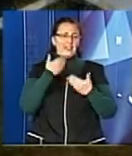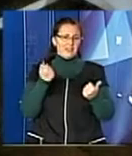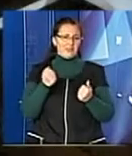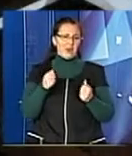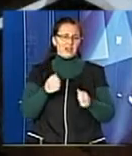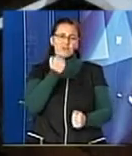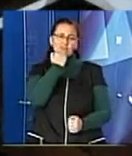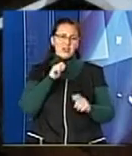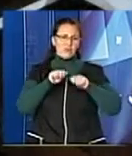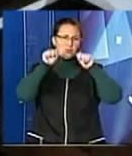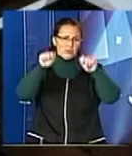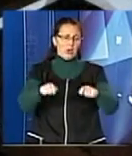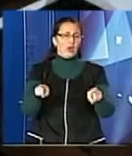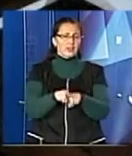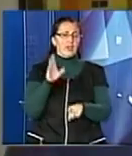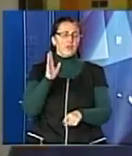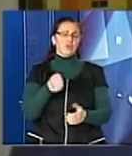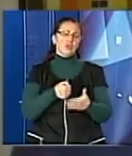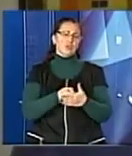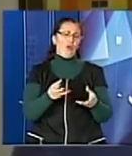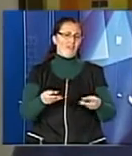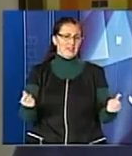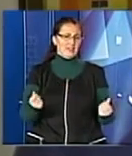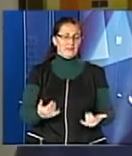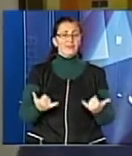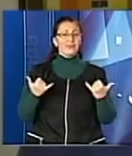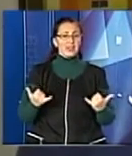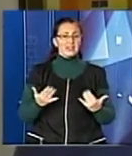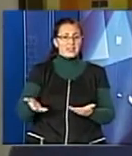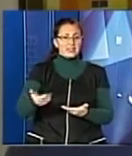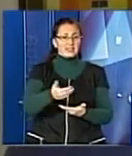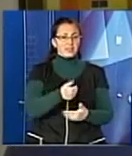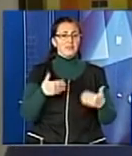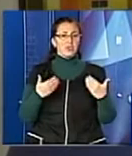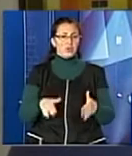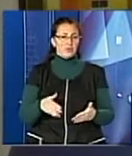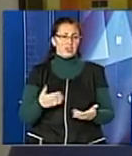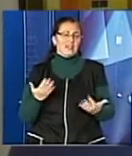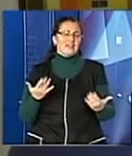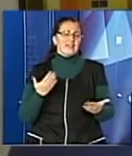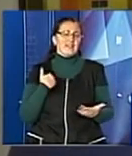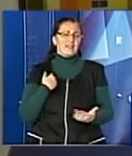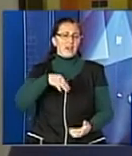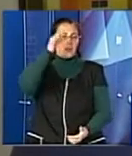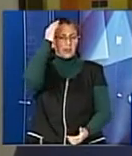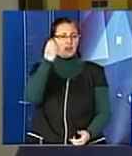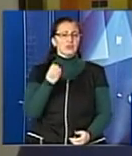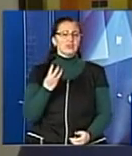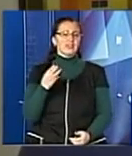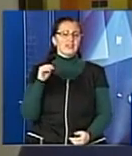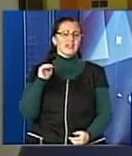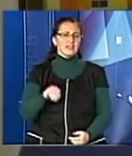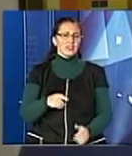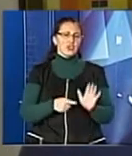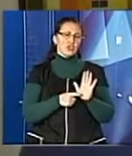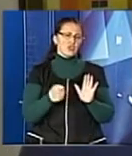плівкою. У такому стані він буде до весни. На даний момент назбирано вже, наскільки я пригадую, 13